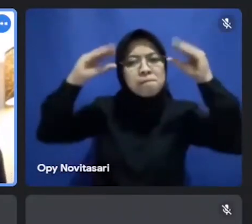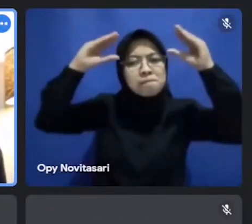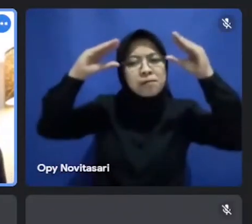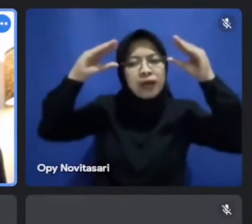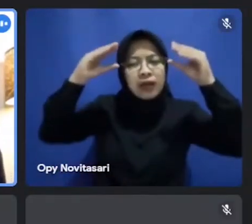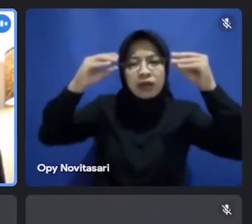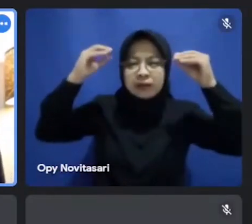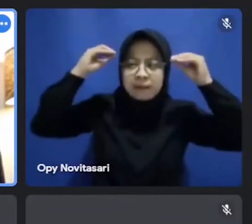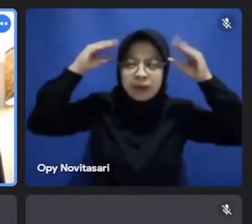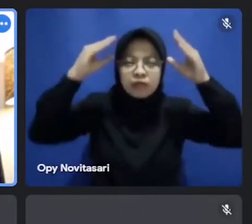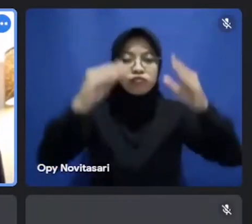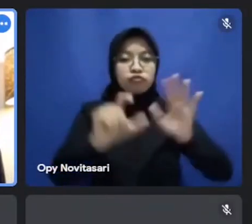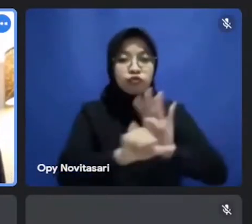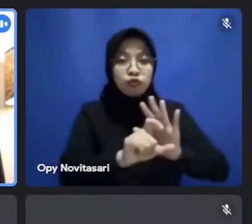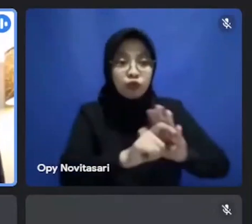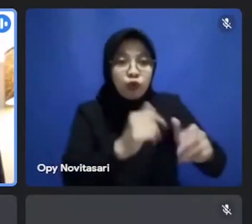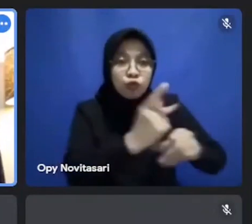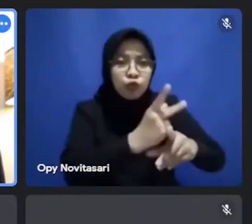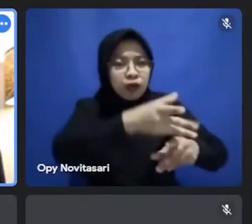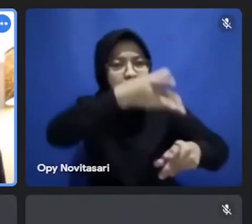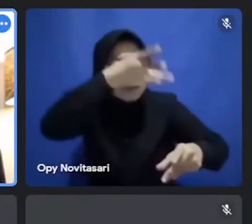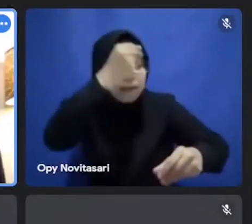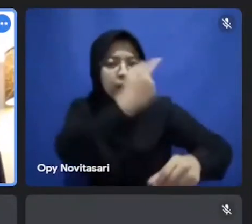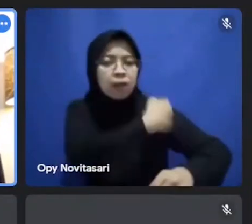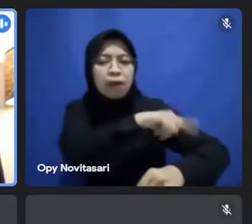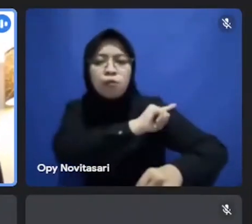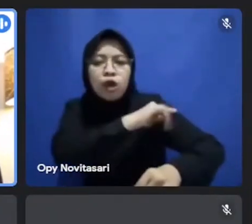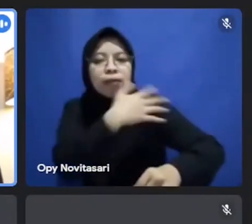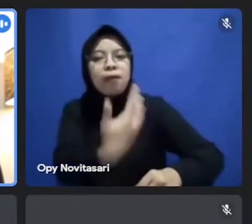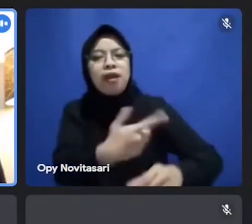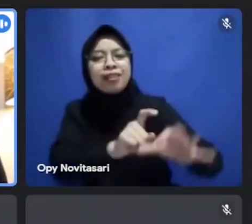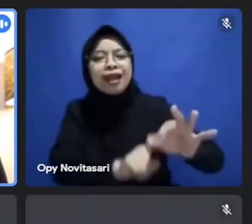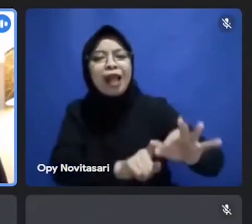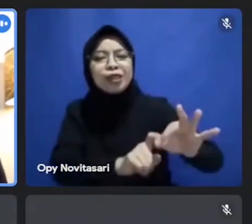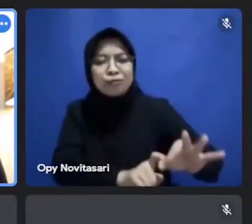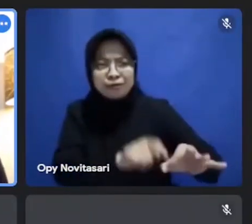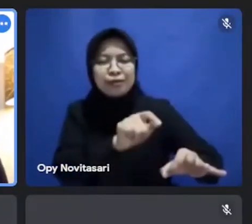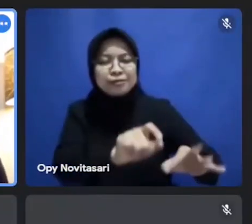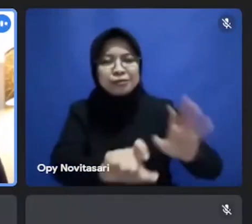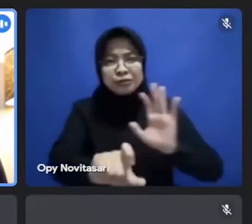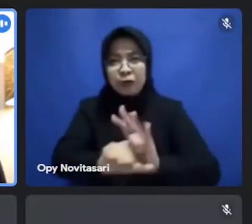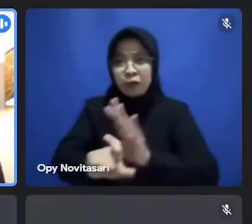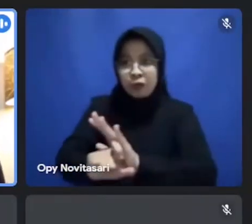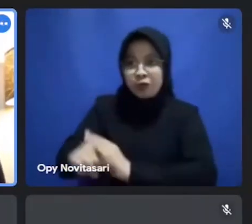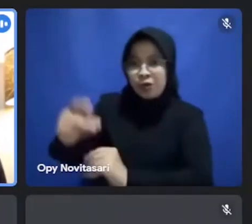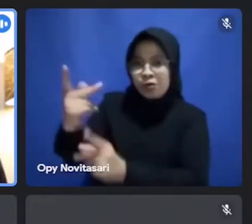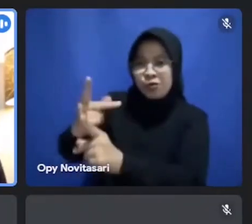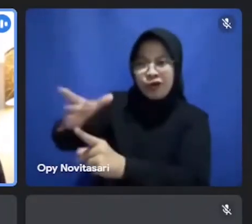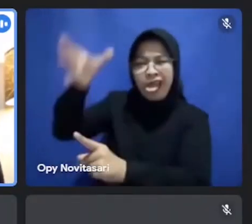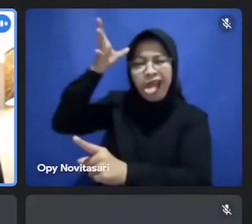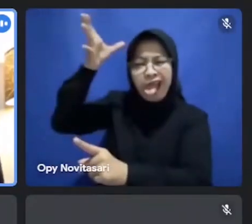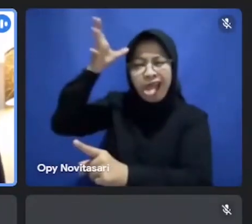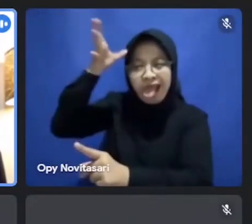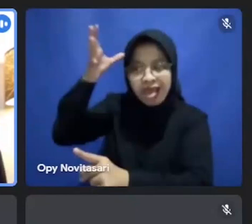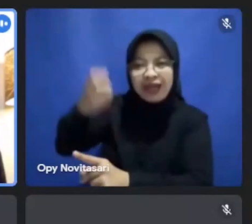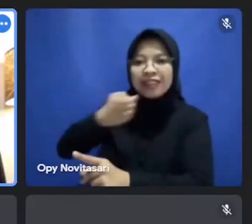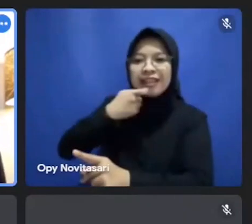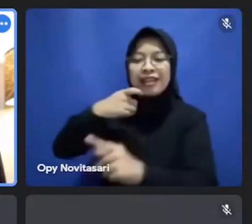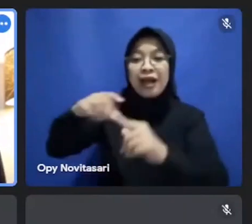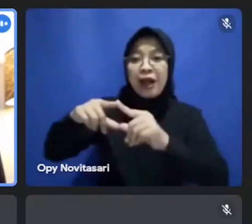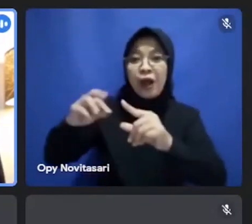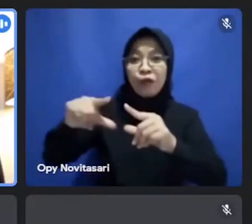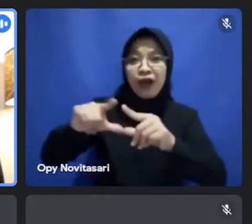punya ee kalau kalau belum tahu sama sekali soal keragaman